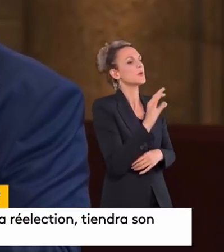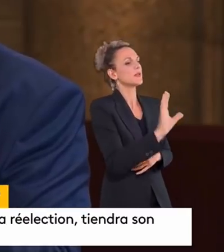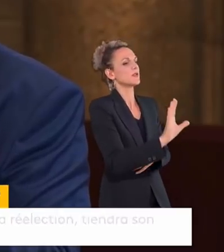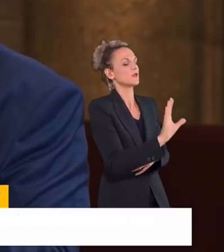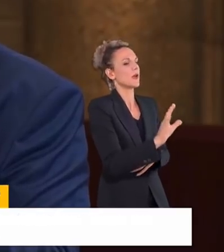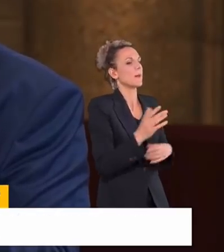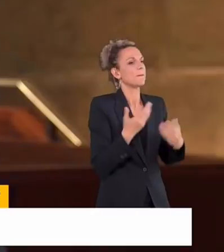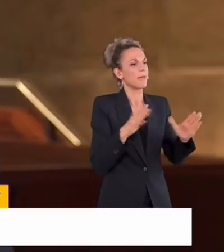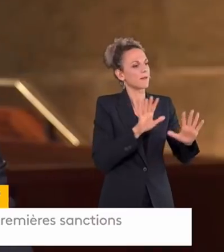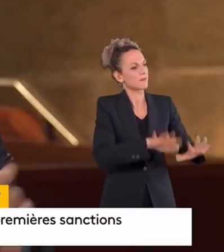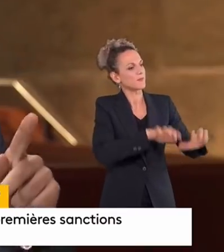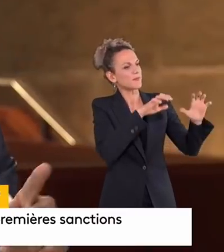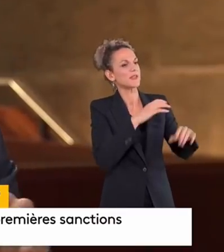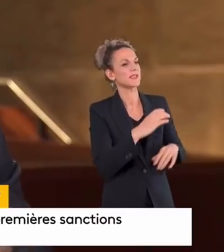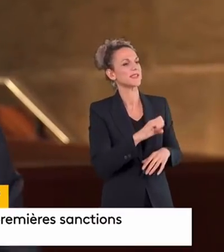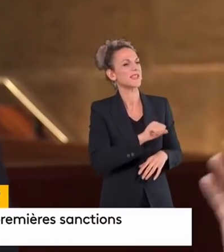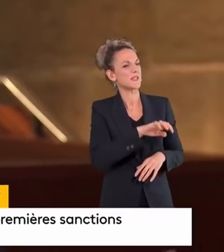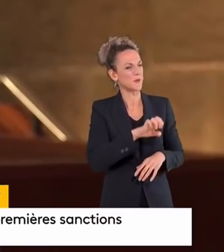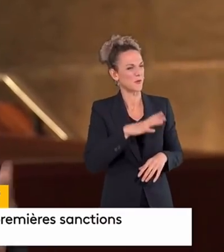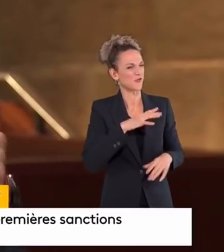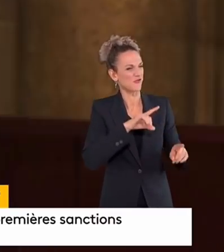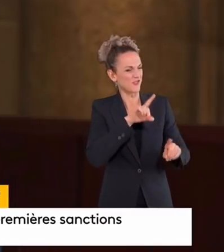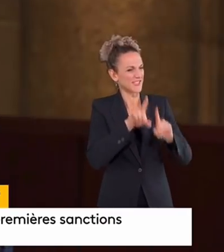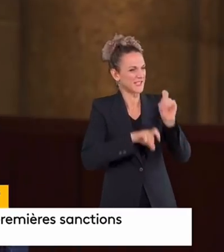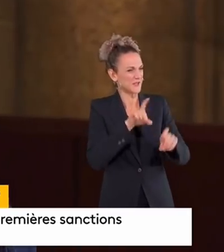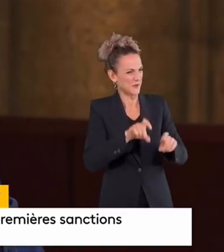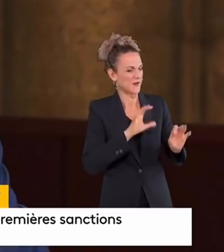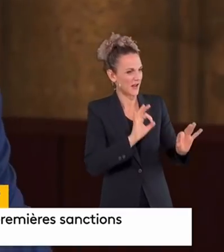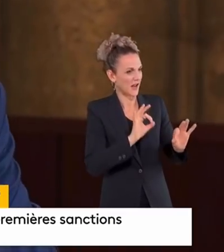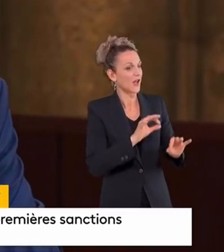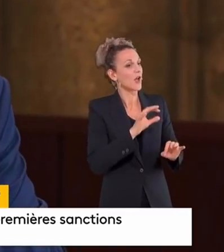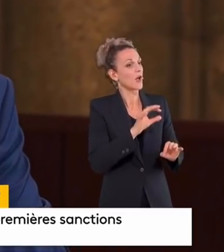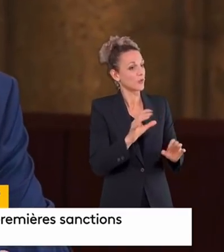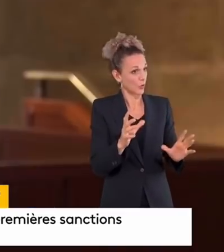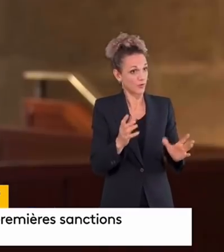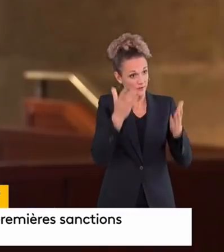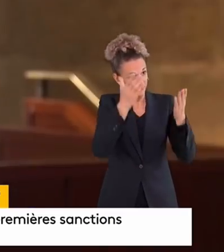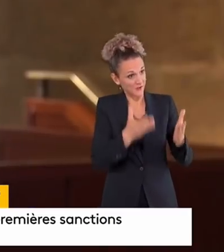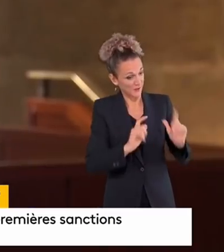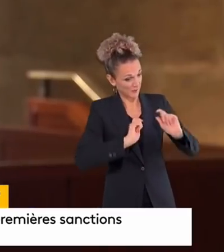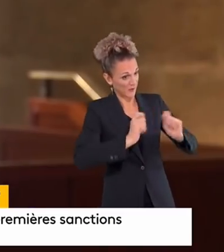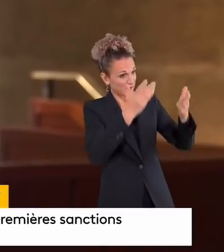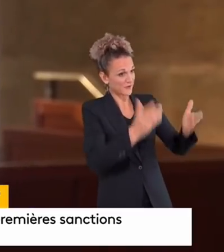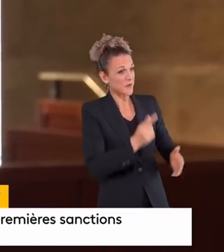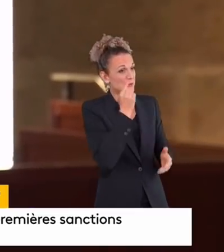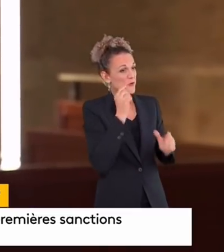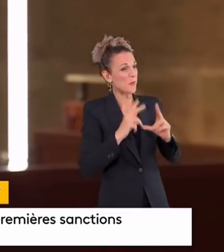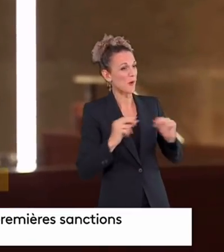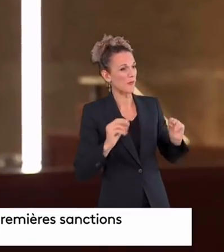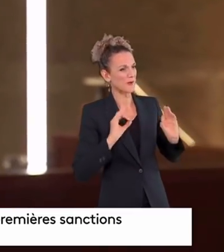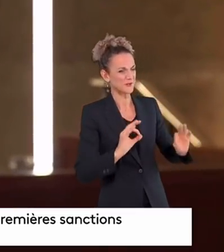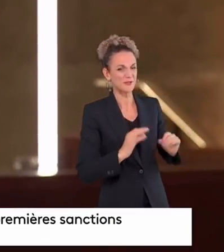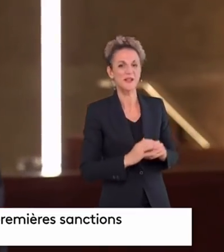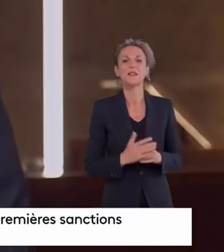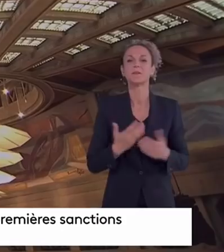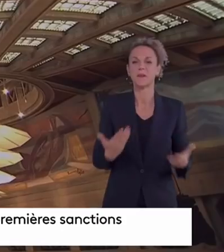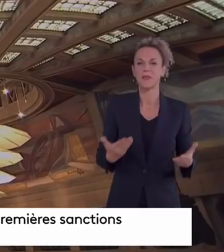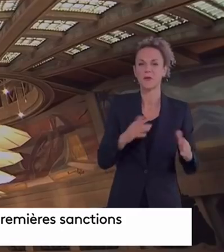membres du CESE ont des questions à vous poser. On vous a bien entendu. Moi, je parle plus. Vous êtes donc d'accord avec l'expression monsieur propre, Fabien Roussel. Place maintenant aux questions des